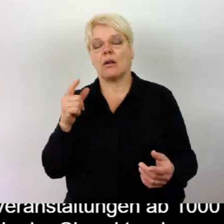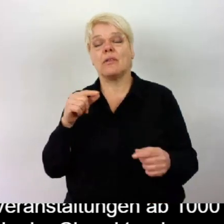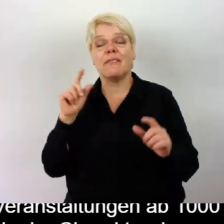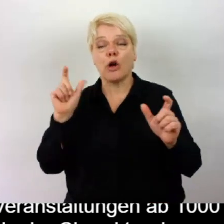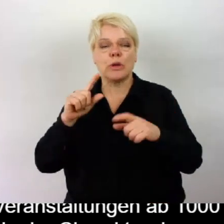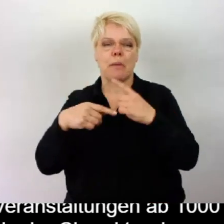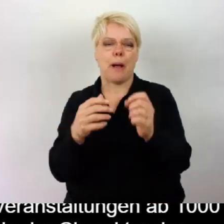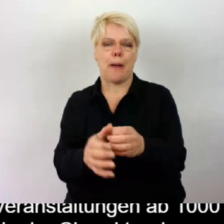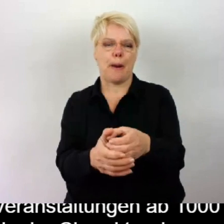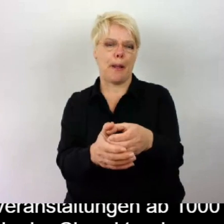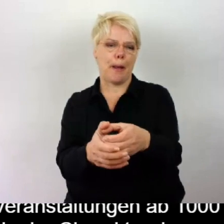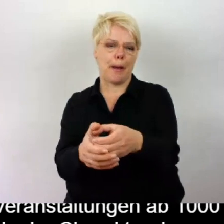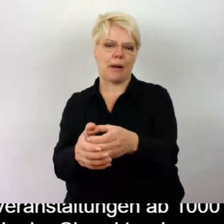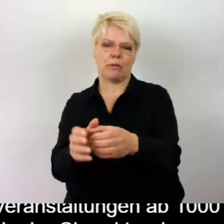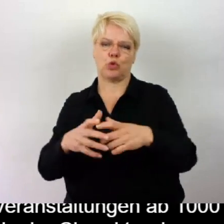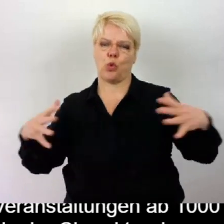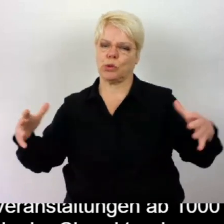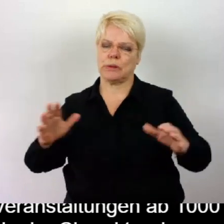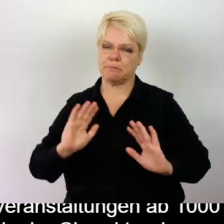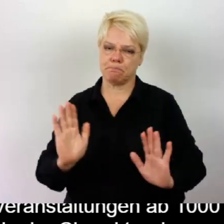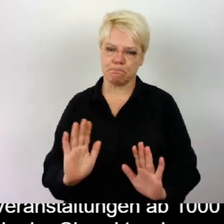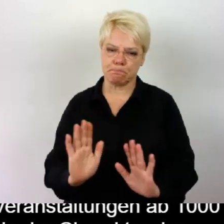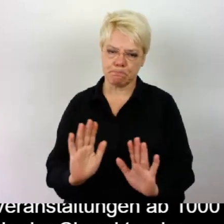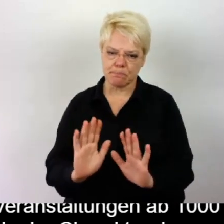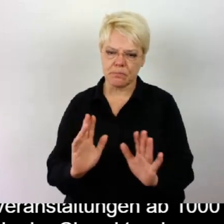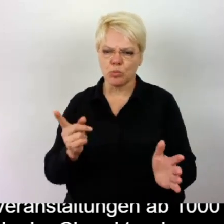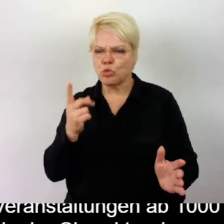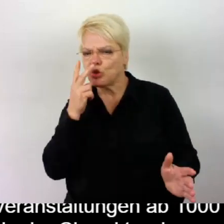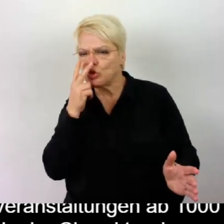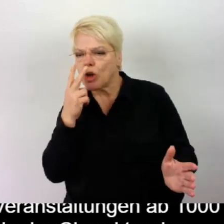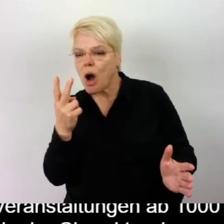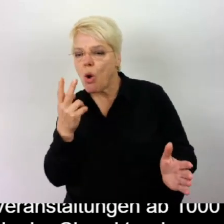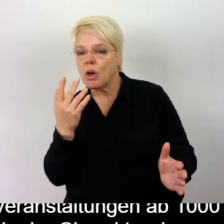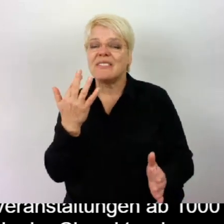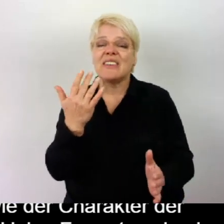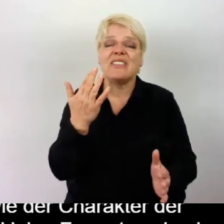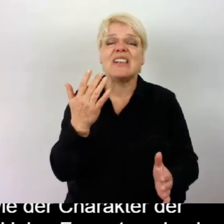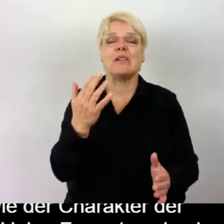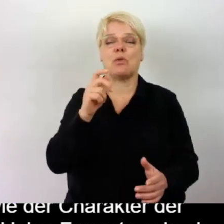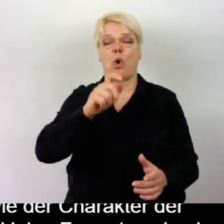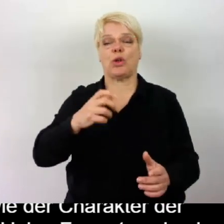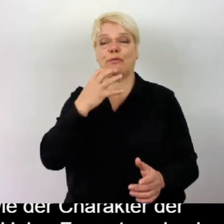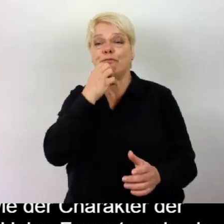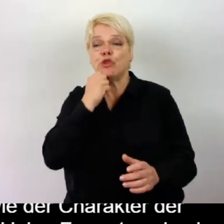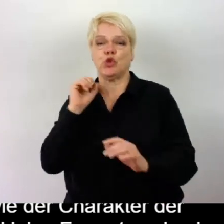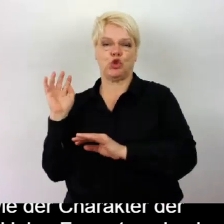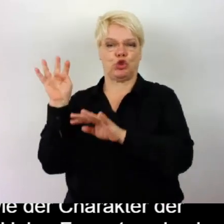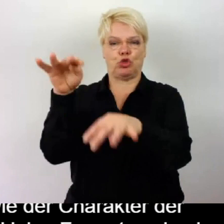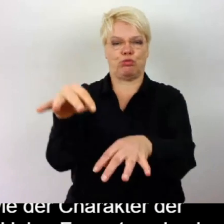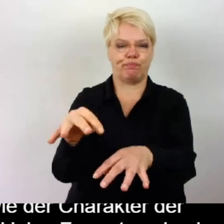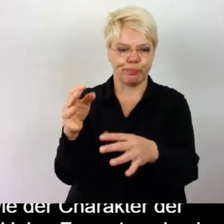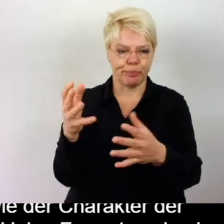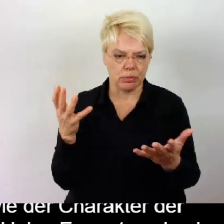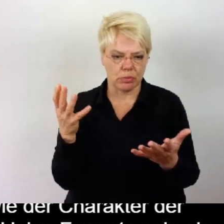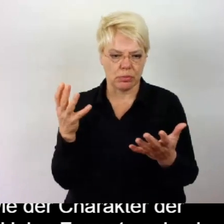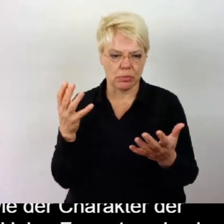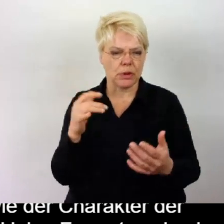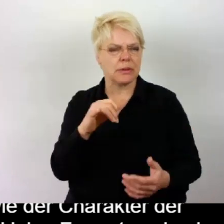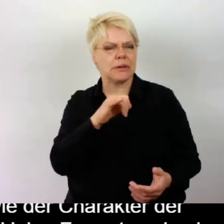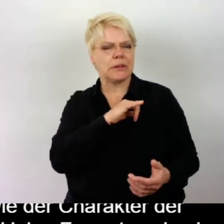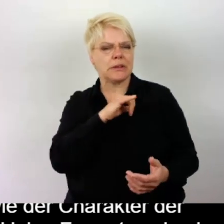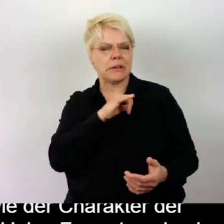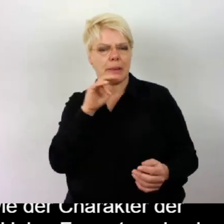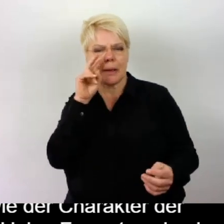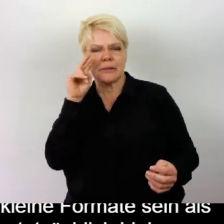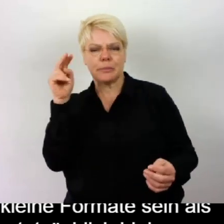klassische Abendveranstaltung. Dass man sich für Schülerinnen und Schüler eigene Formate auch überlegen kann. Stichwort, wenn die im Schichtbetrieb eine Woche digital zu Hause